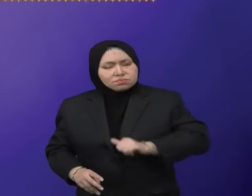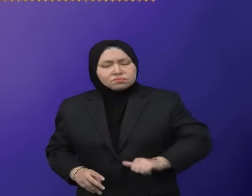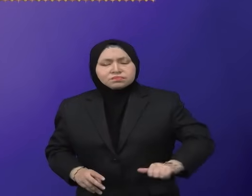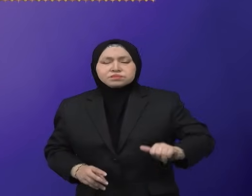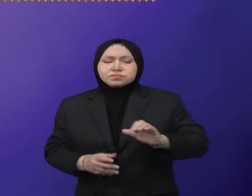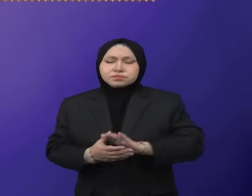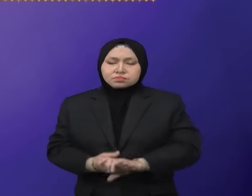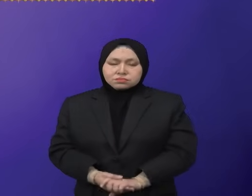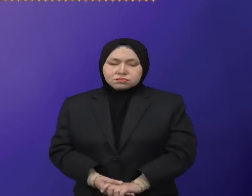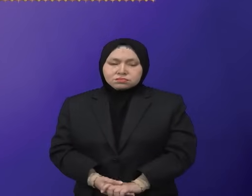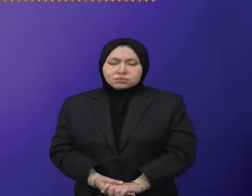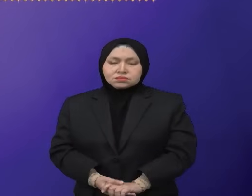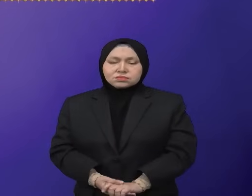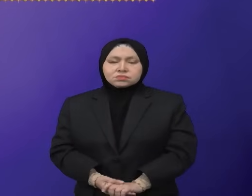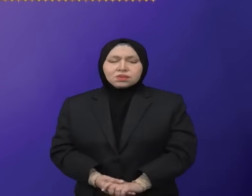العذاب